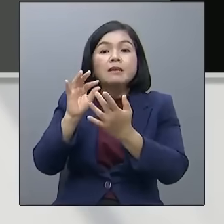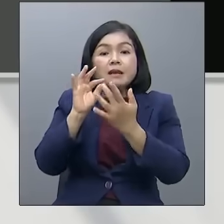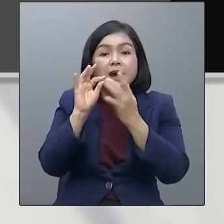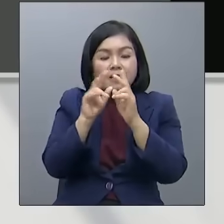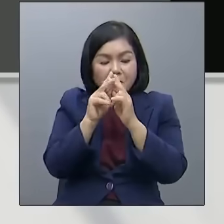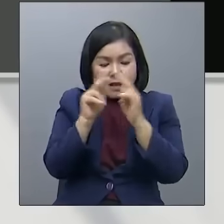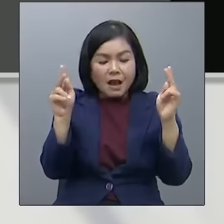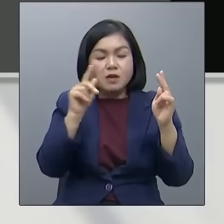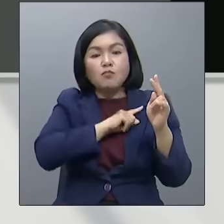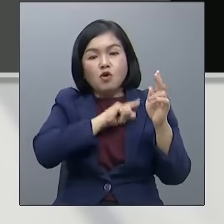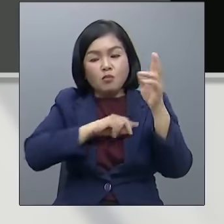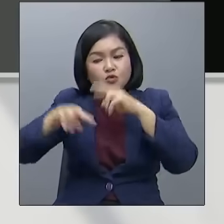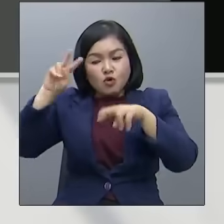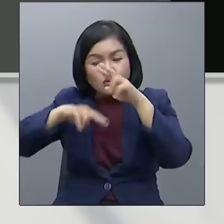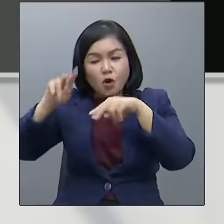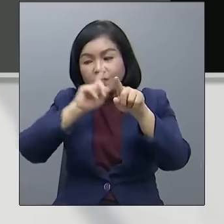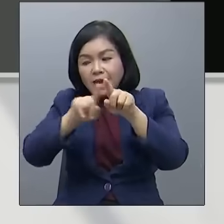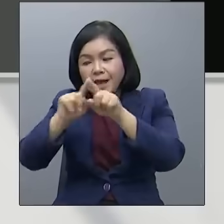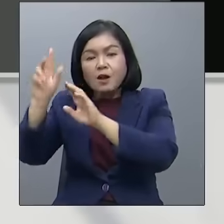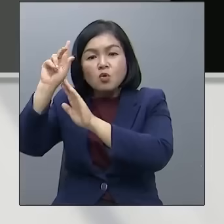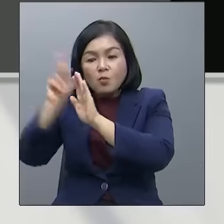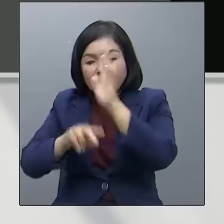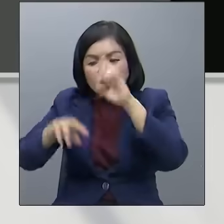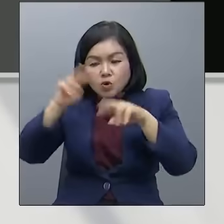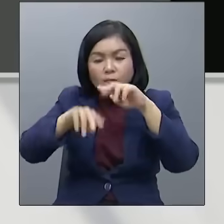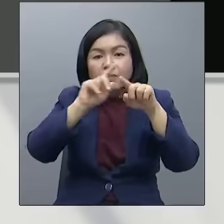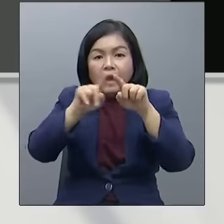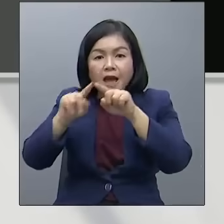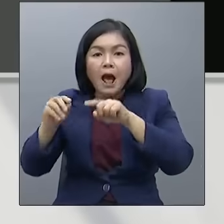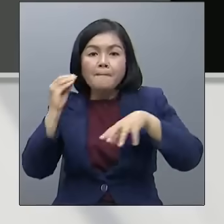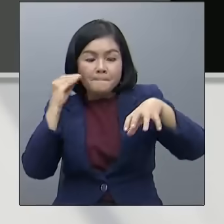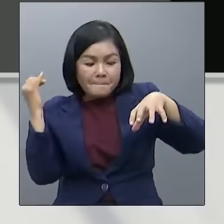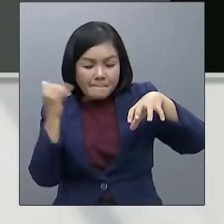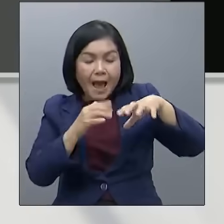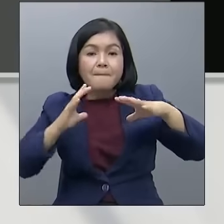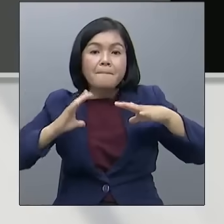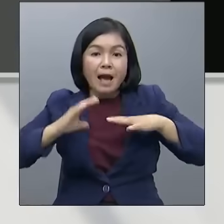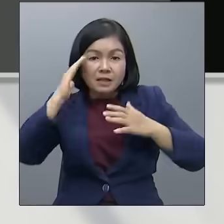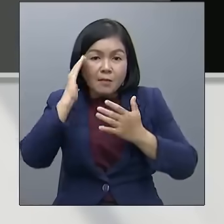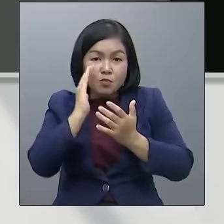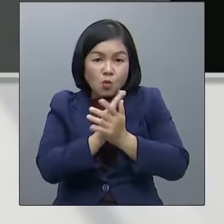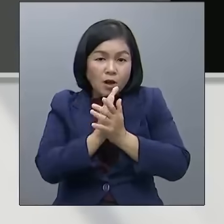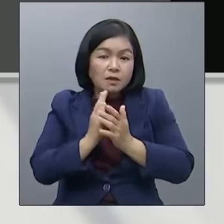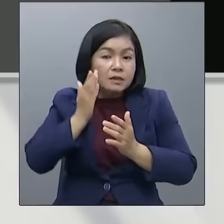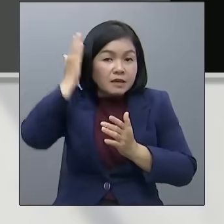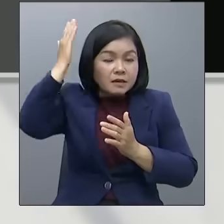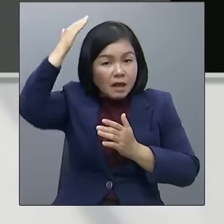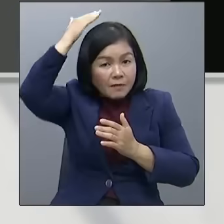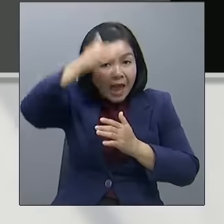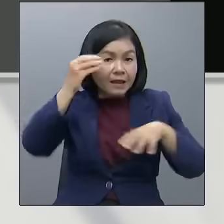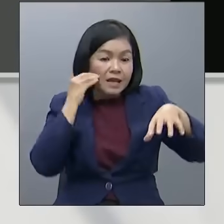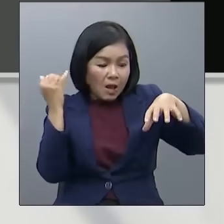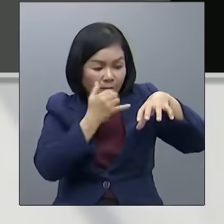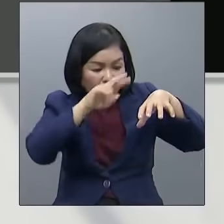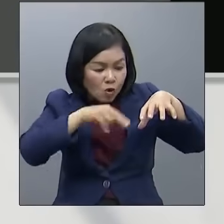คณะกรรมการตรวจสอบข้อเท็จจริงและข้อกฎหมายกรณีการค้นบ้านพักข้าราชการตำรวจชั้นผู้ใหญ่ซึ่งมีคุณชัดชัยพรหมเลิศ